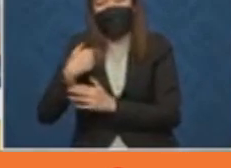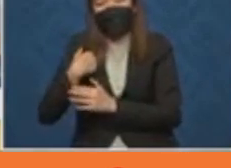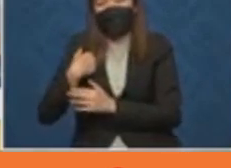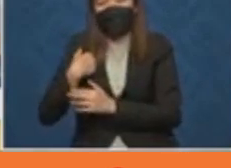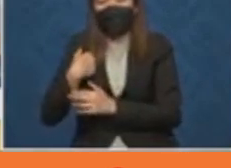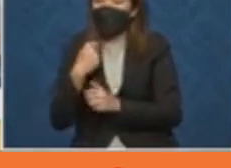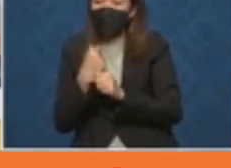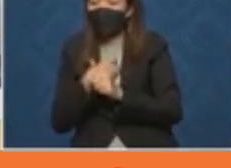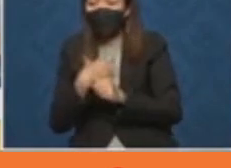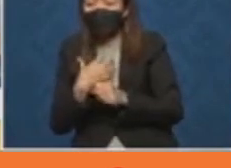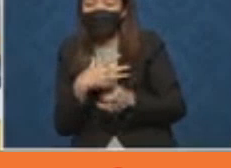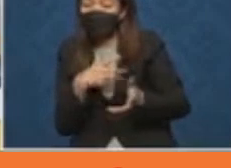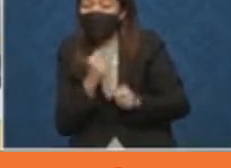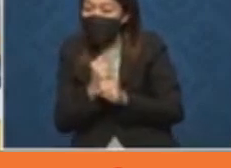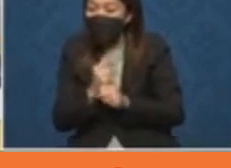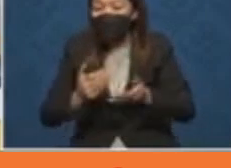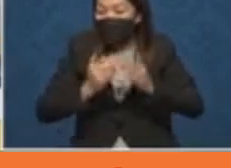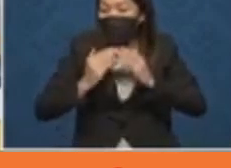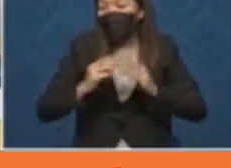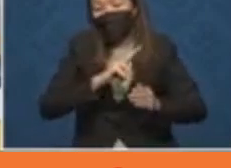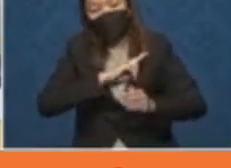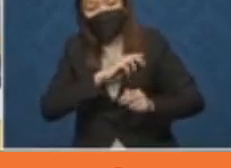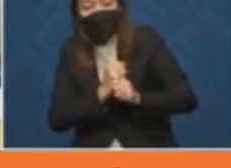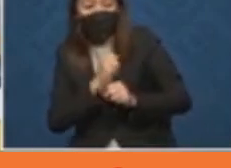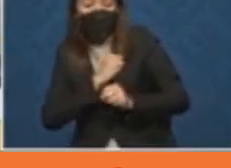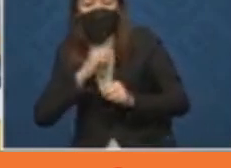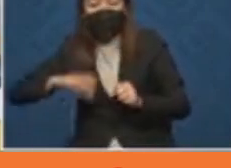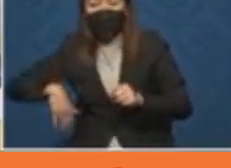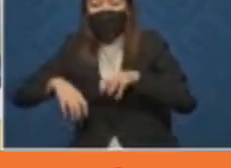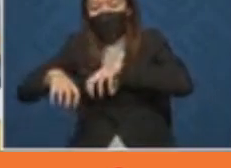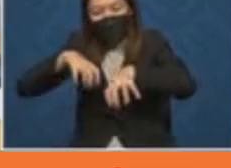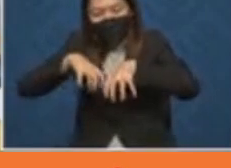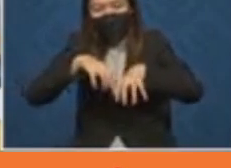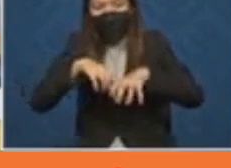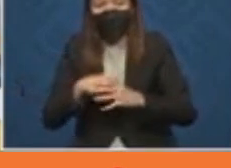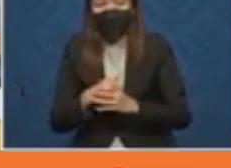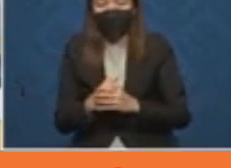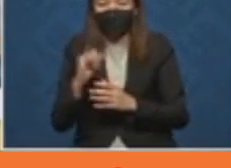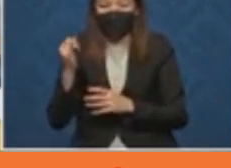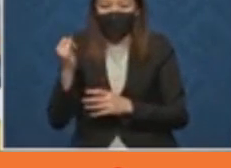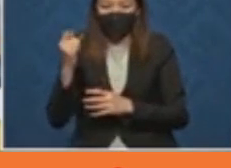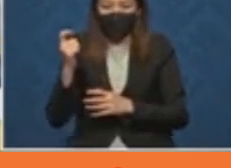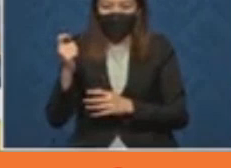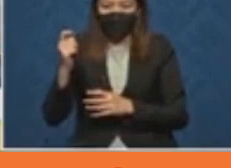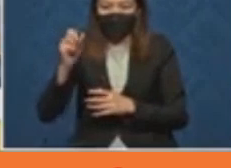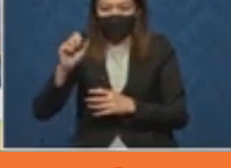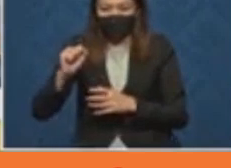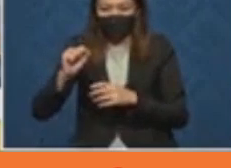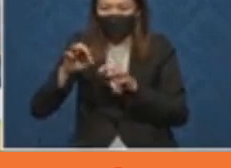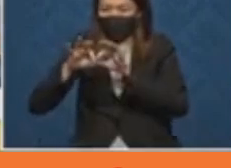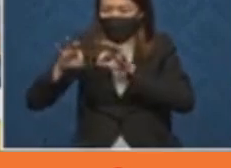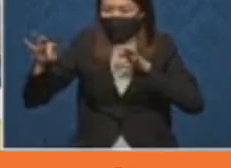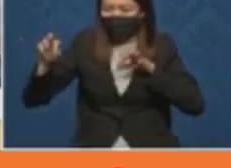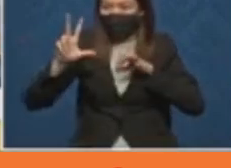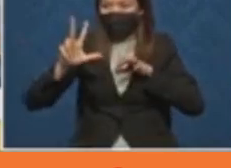อยากทำอะไรตรไหนก็ทำมาที่หลังครัตามฐานข้อมูล JISั ทปทาน ลัสมี 3 กิเมตรข้อคุม